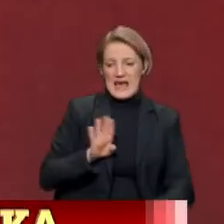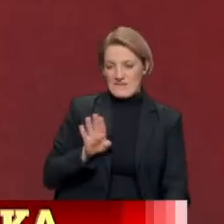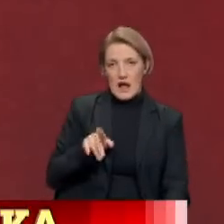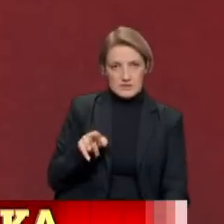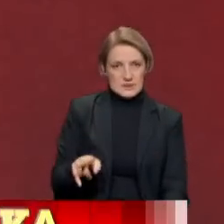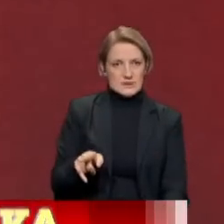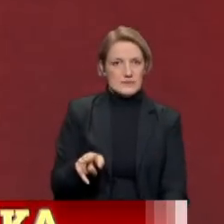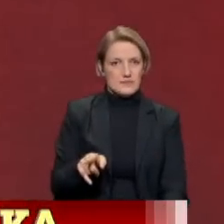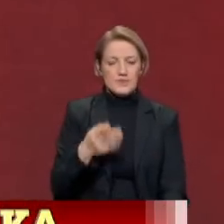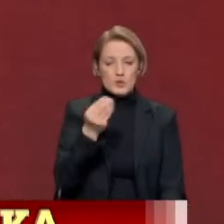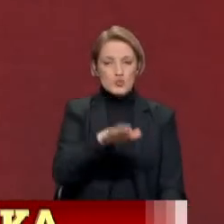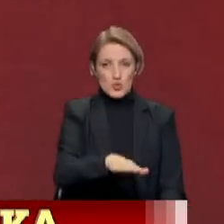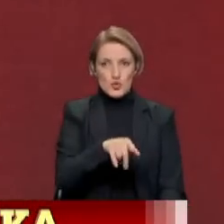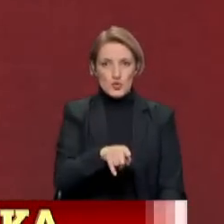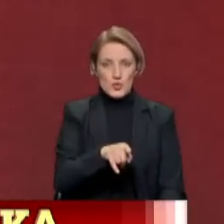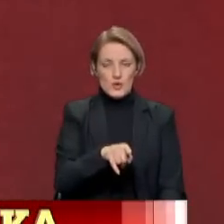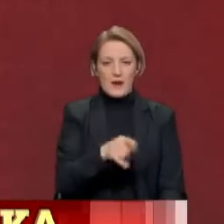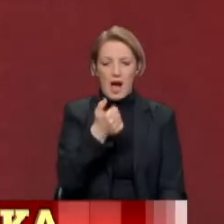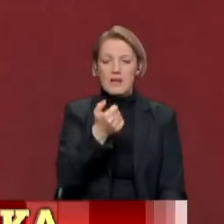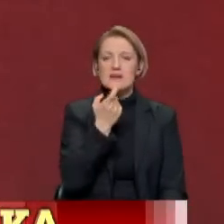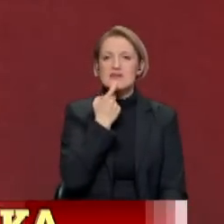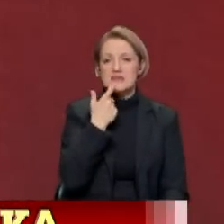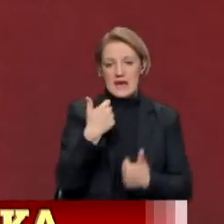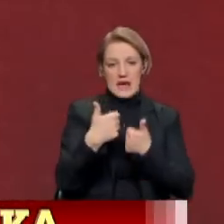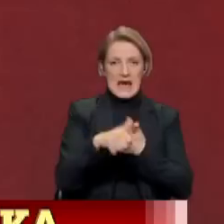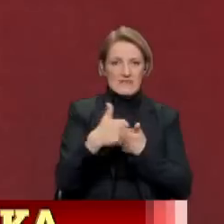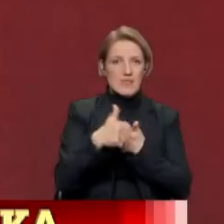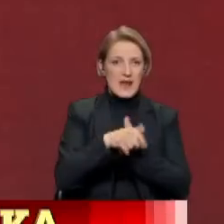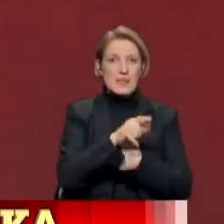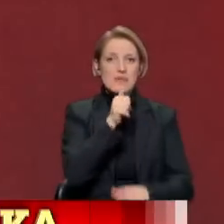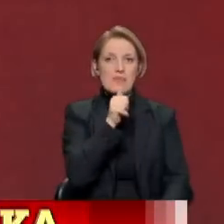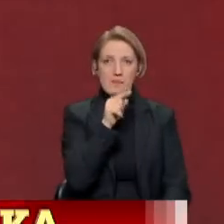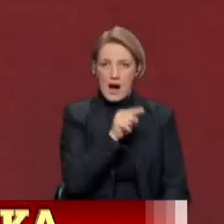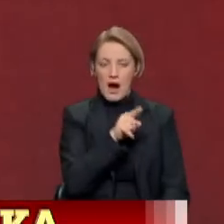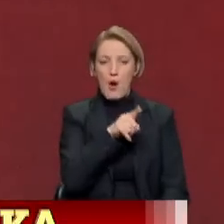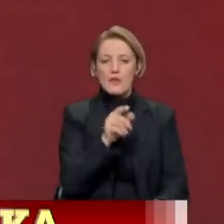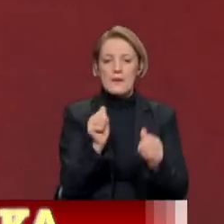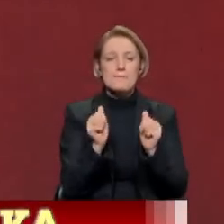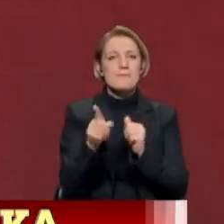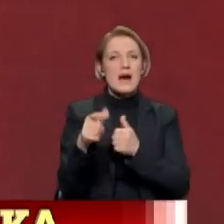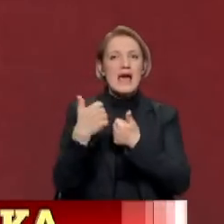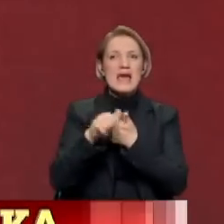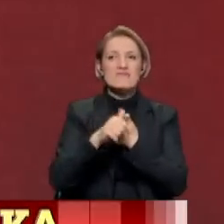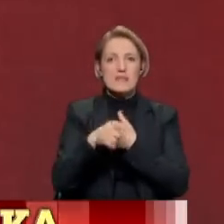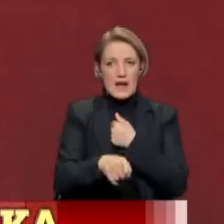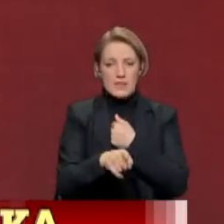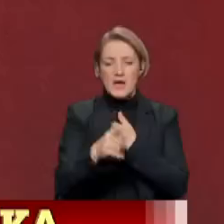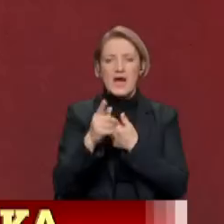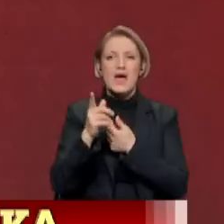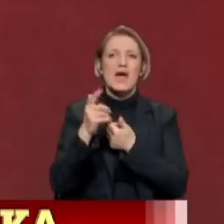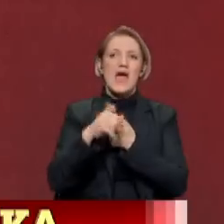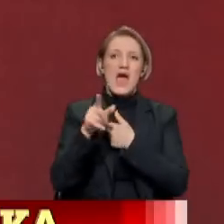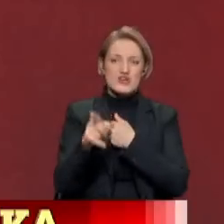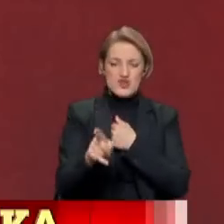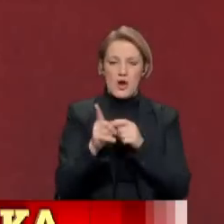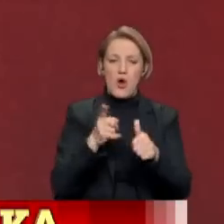Evladını, çocuğunu 6 yaşında evlendiren baba ve onunla evlenen sözde eş.